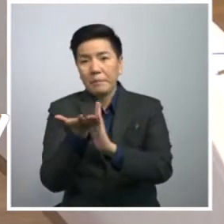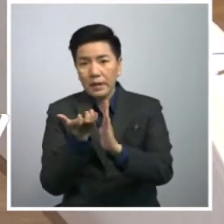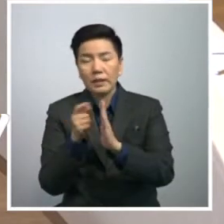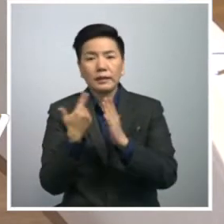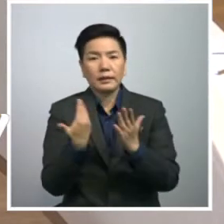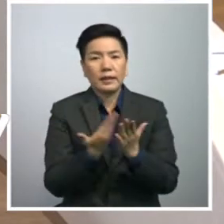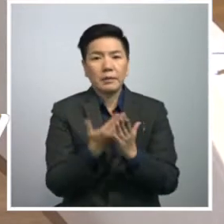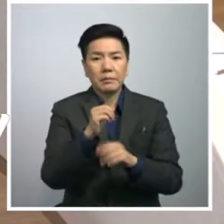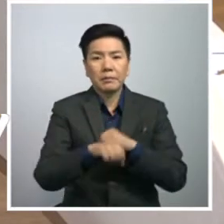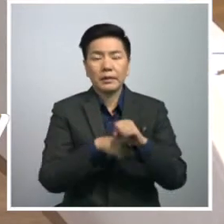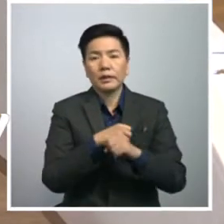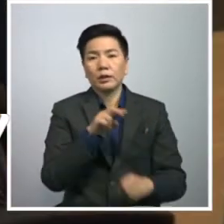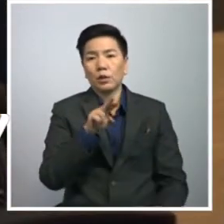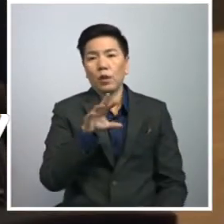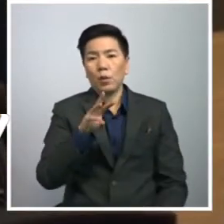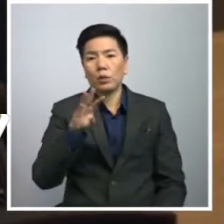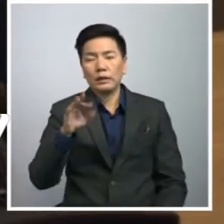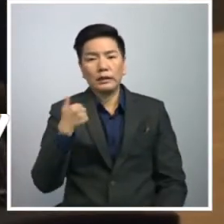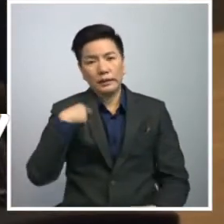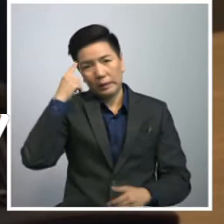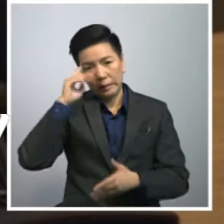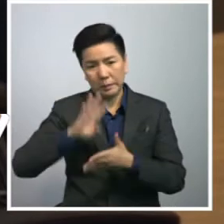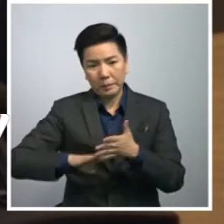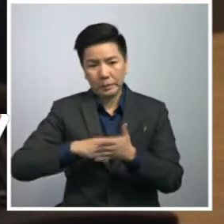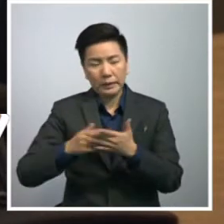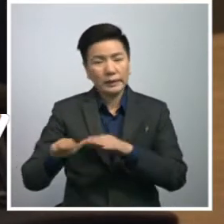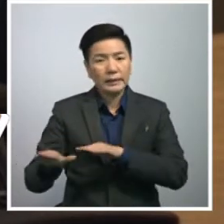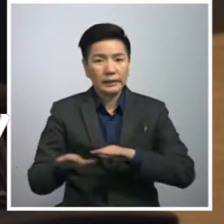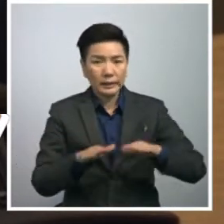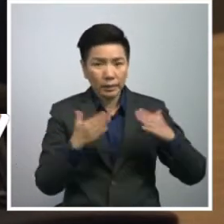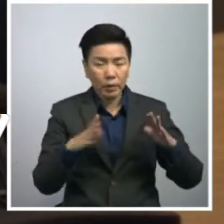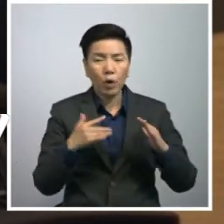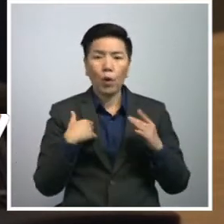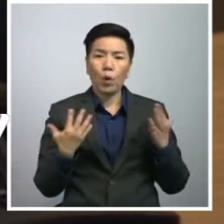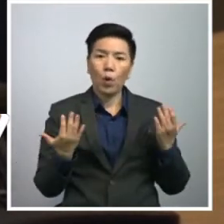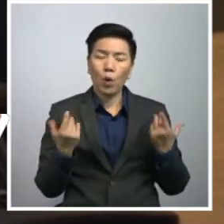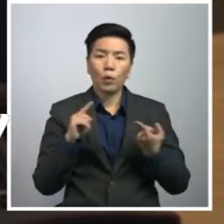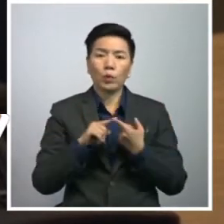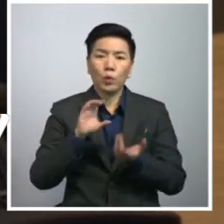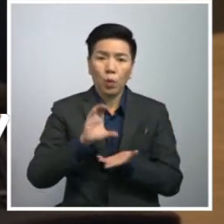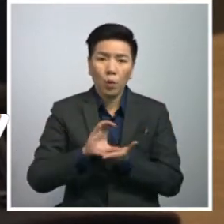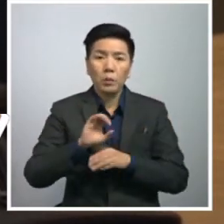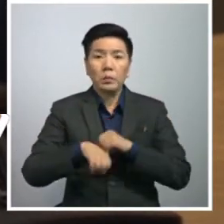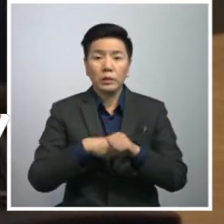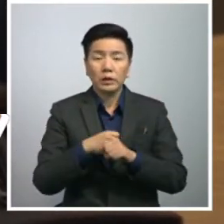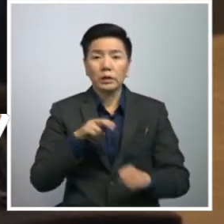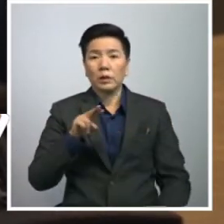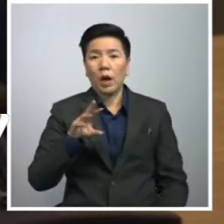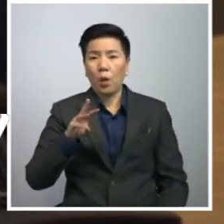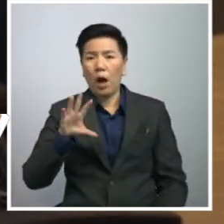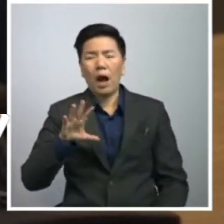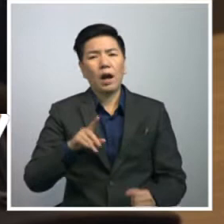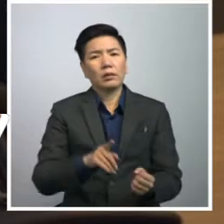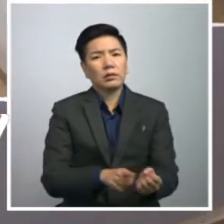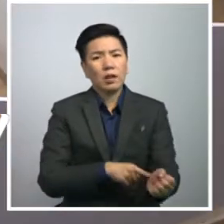นของงบประมาณปี64ก็ได้มีการวางแผนไว้หมดแล้วเช่นกันทำให้ต้องรอในส่วนของงบประมาณปี65ซึ่งอีกหล